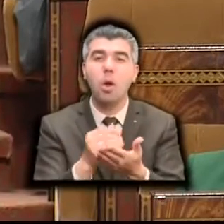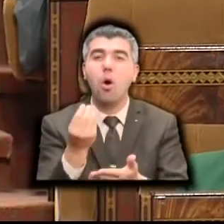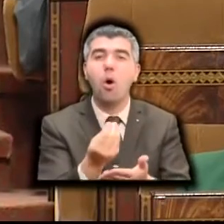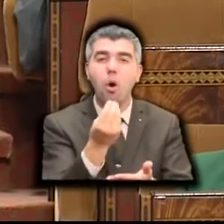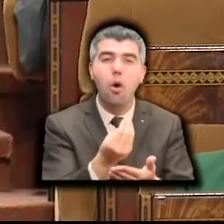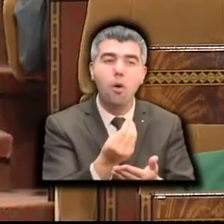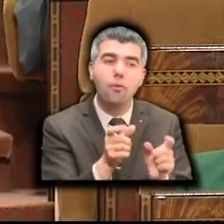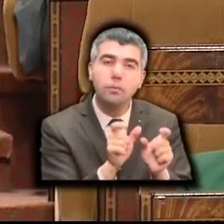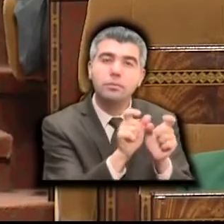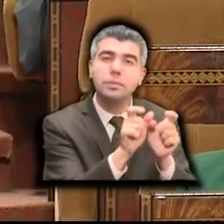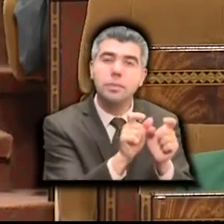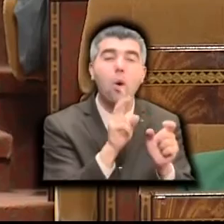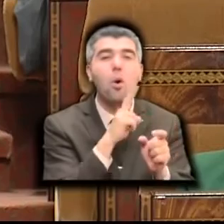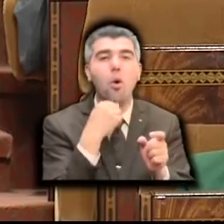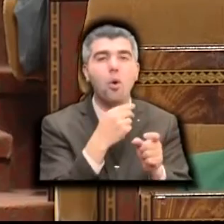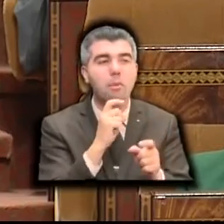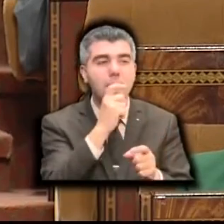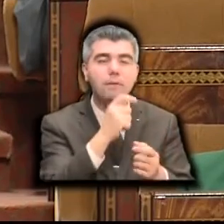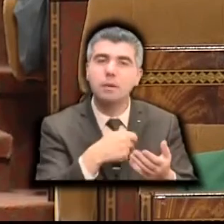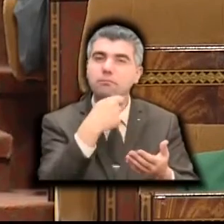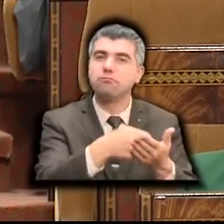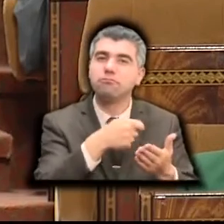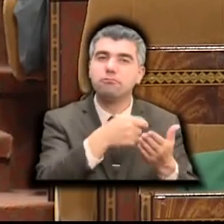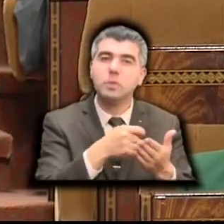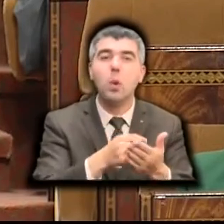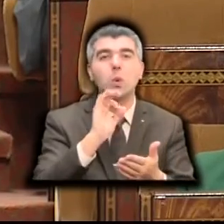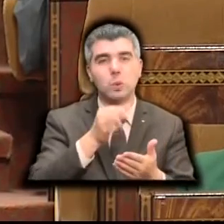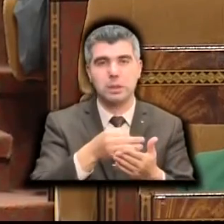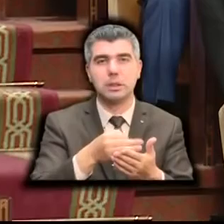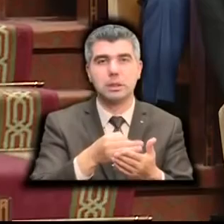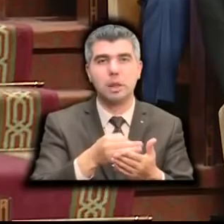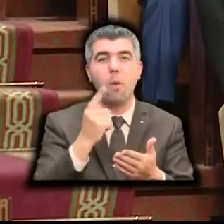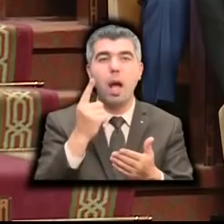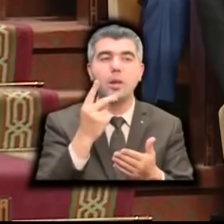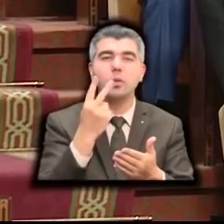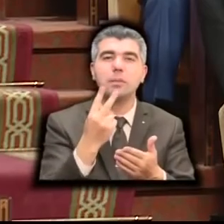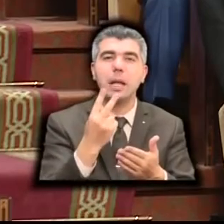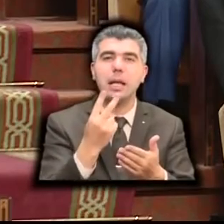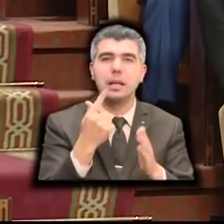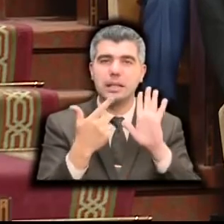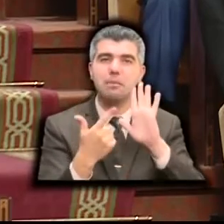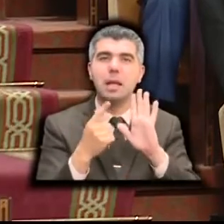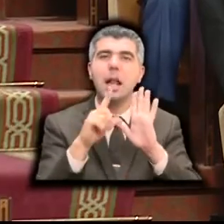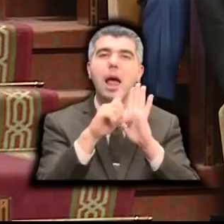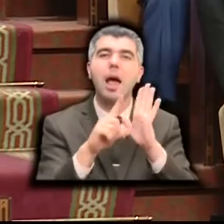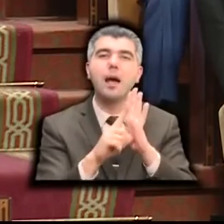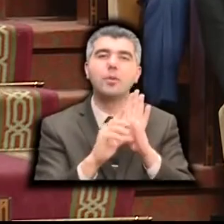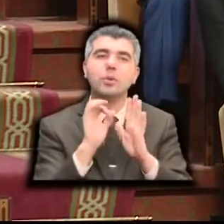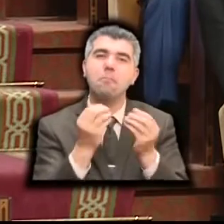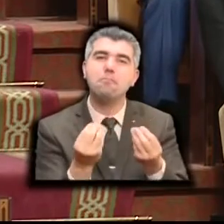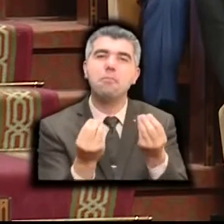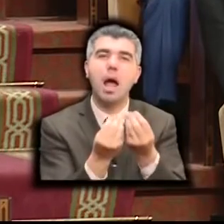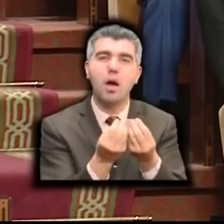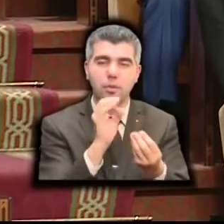والمحضونين من طرف أحد الأقارب، وذلك طبقا للمادة 171 من مدونة أسرة. نتساءل سيد رئيس الحكومة عن محدودية